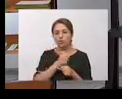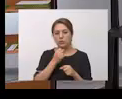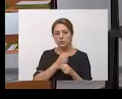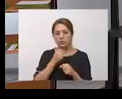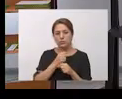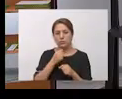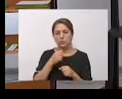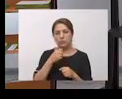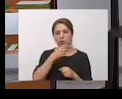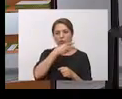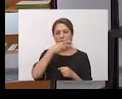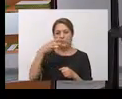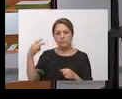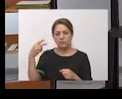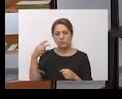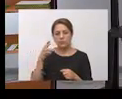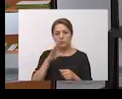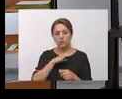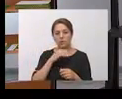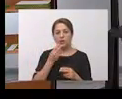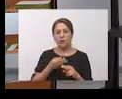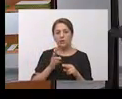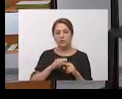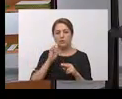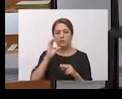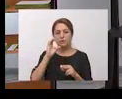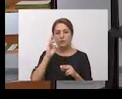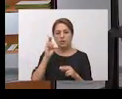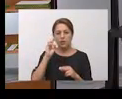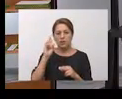Подчеркиваем двумя черточками, это сказуемое.